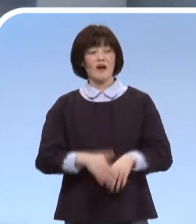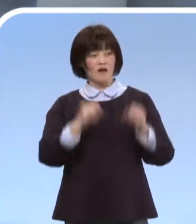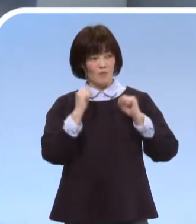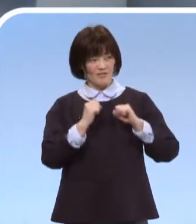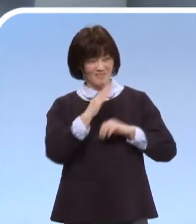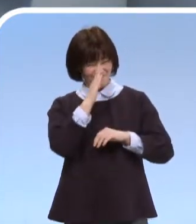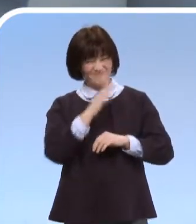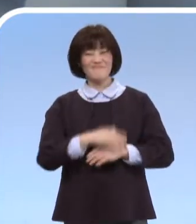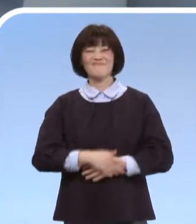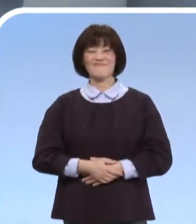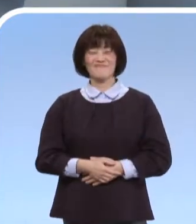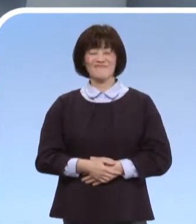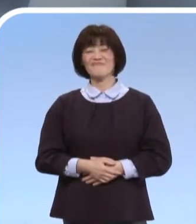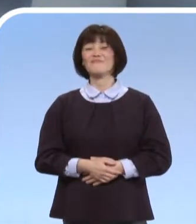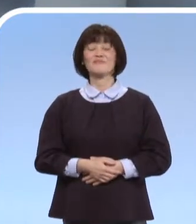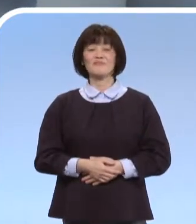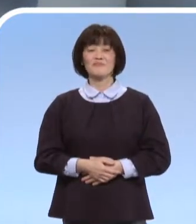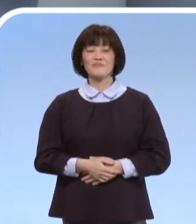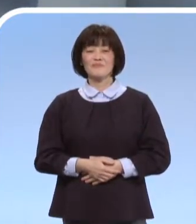張ってください。